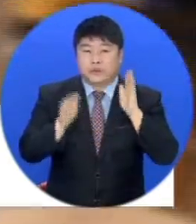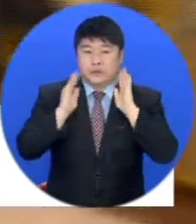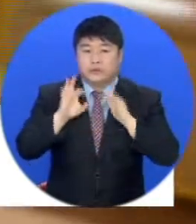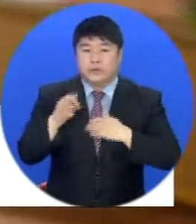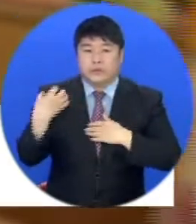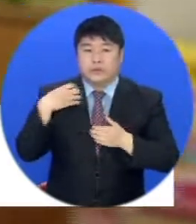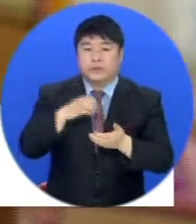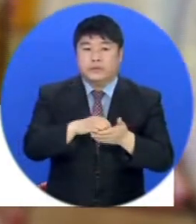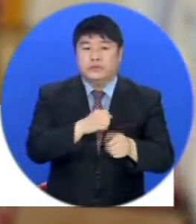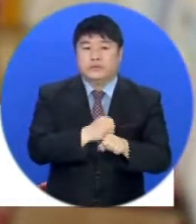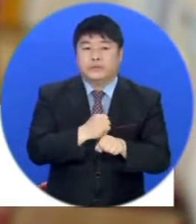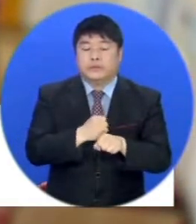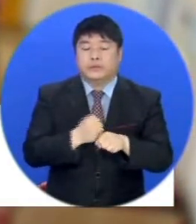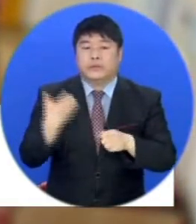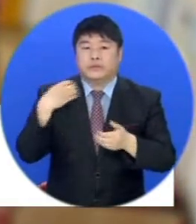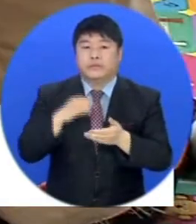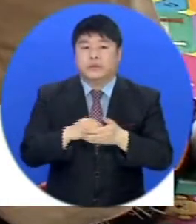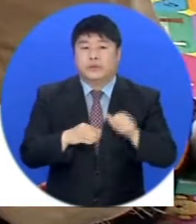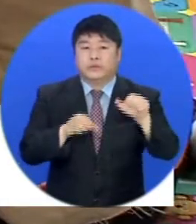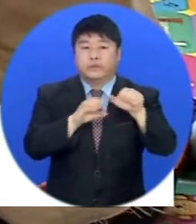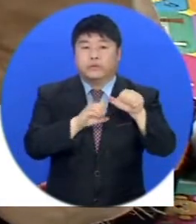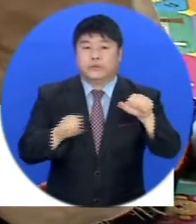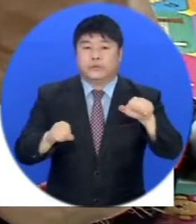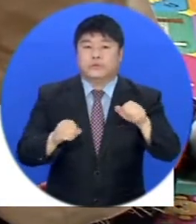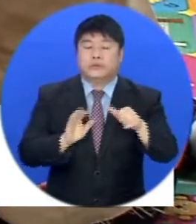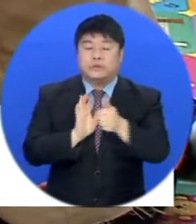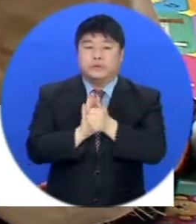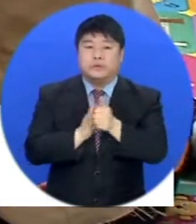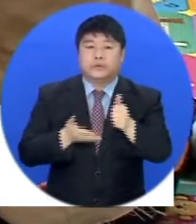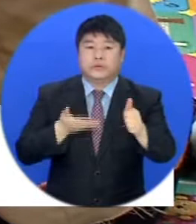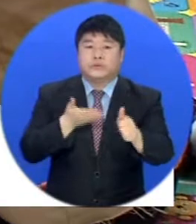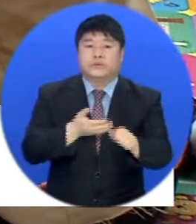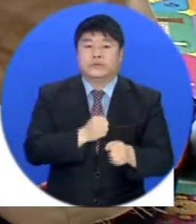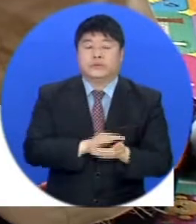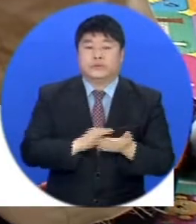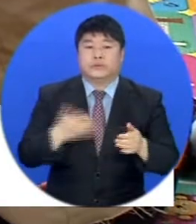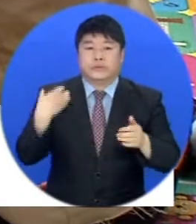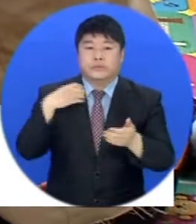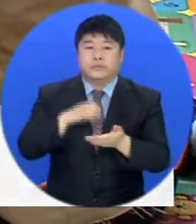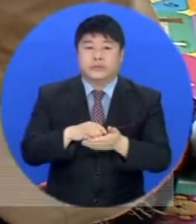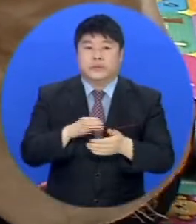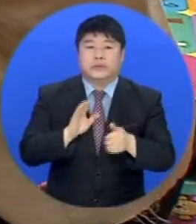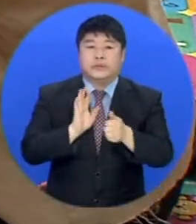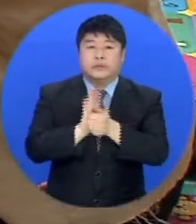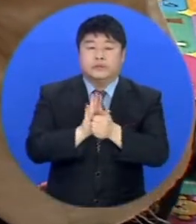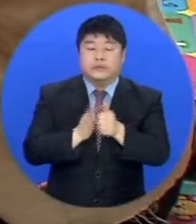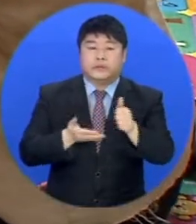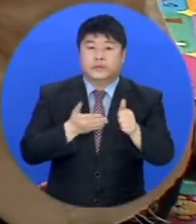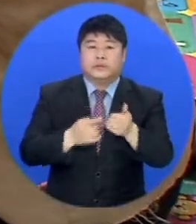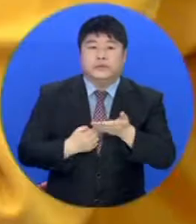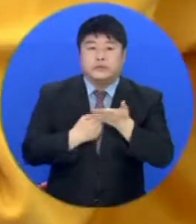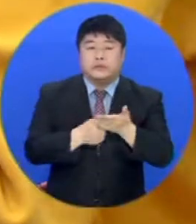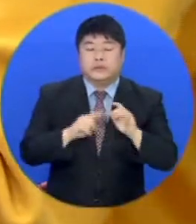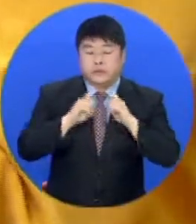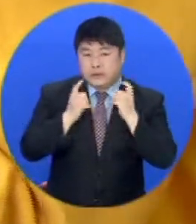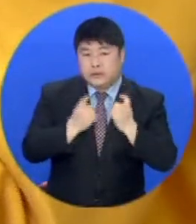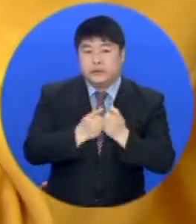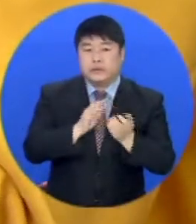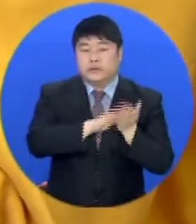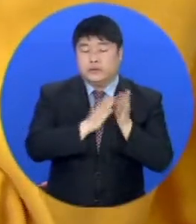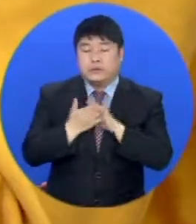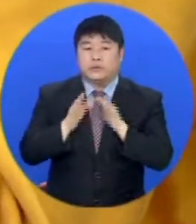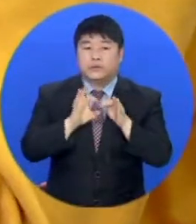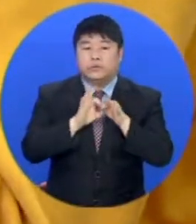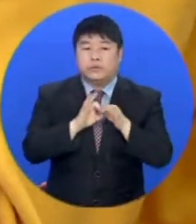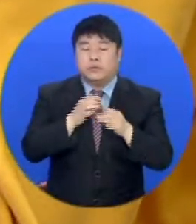경우 반환금의 50%를 지원해주기로 했습니다. 반환금 지원을 신청할 사립유치원은 관련